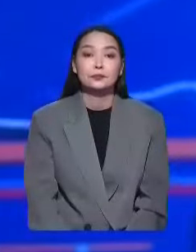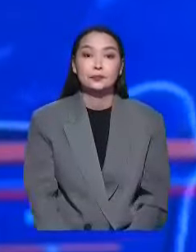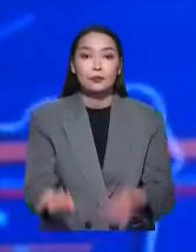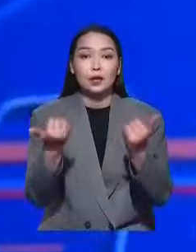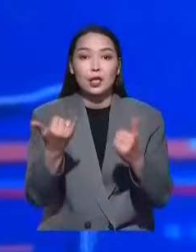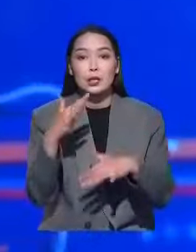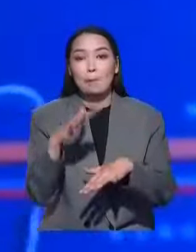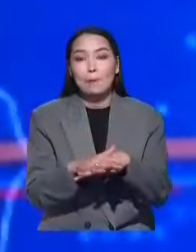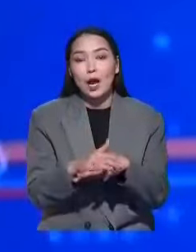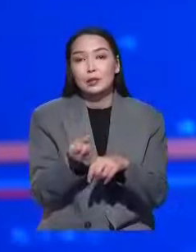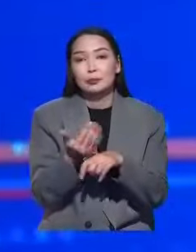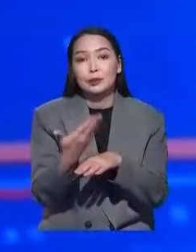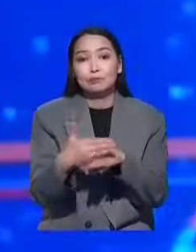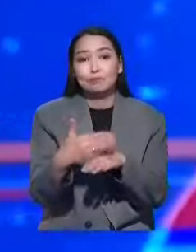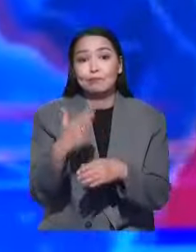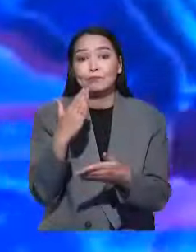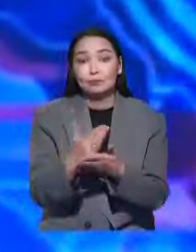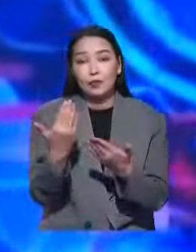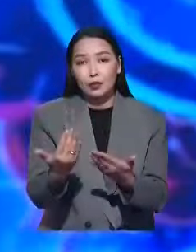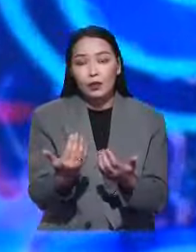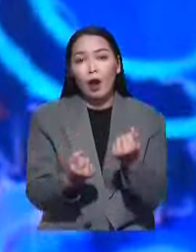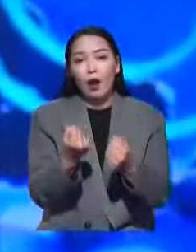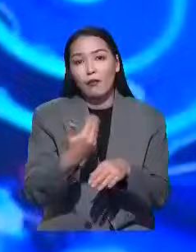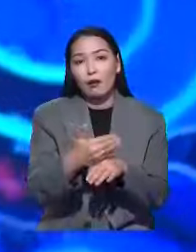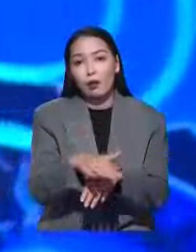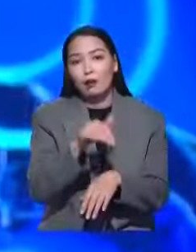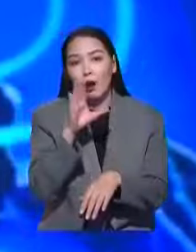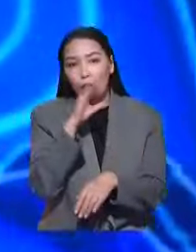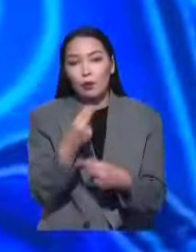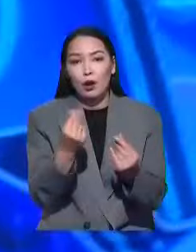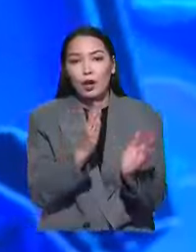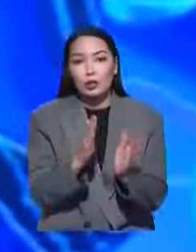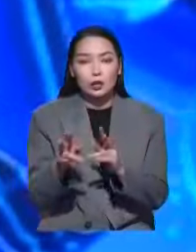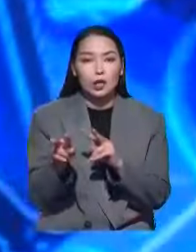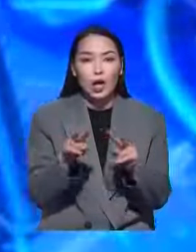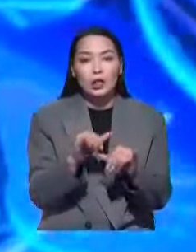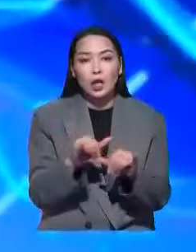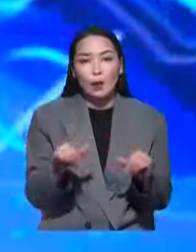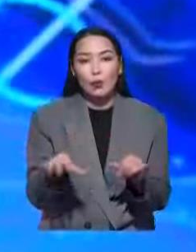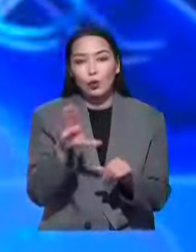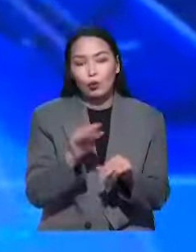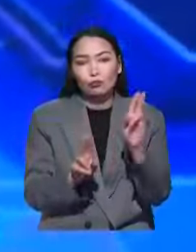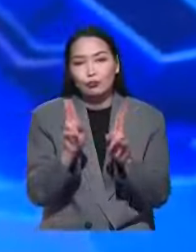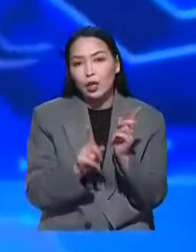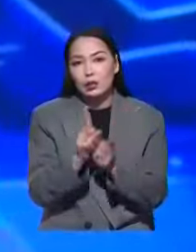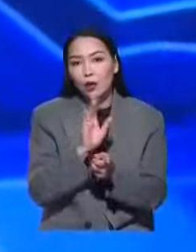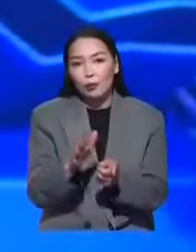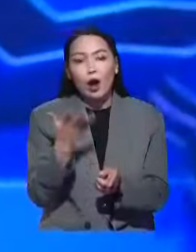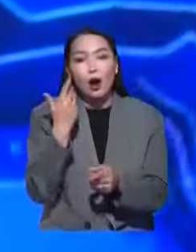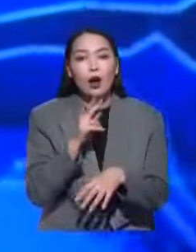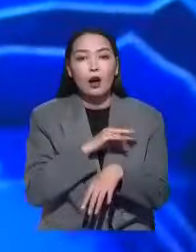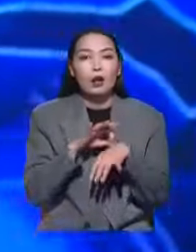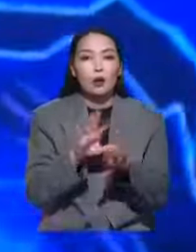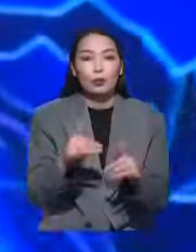Енді банкте бірнеше несиесі барларда автонесие ала алады. Қаржы нарығын реттеу және дамыту агенттігі шарттарды өзгертпек. Ол қашан жүзеге